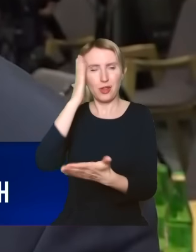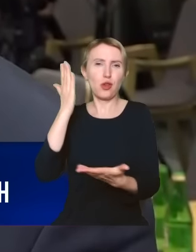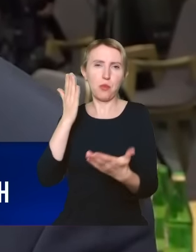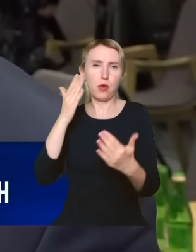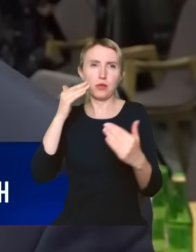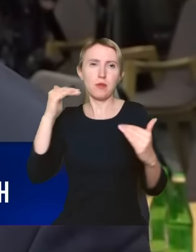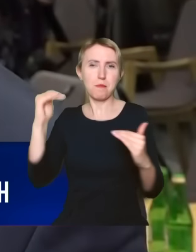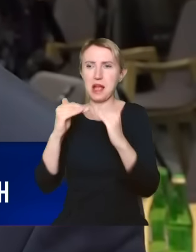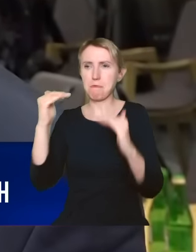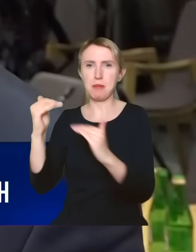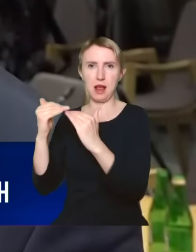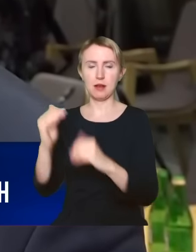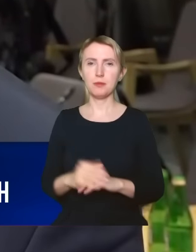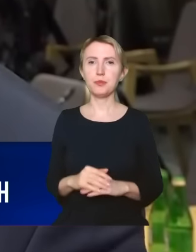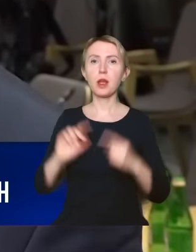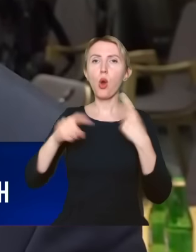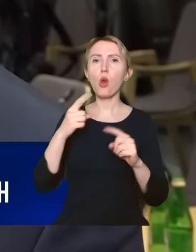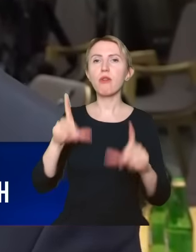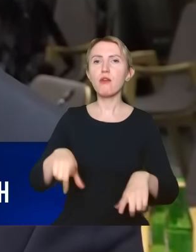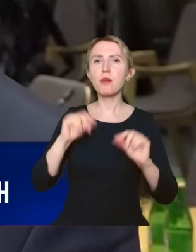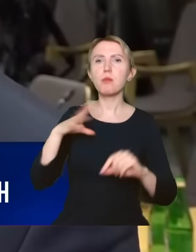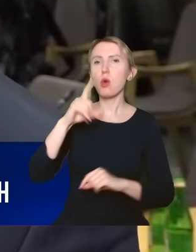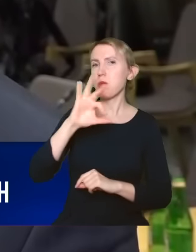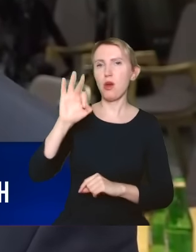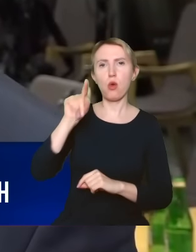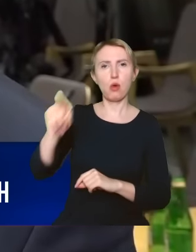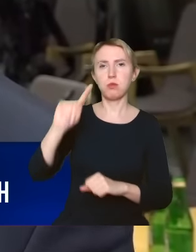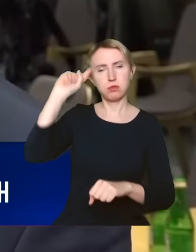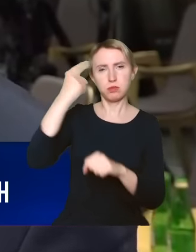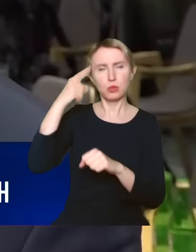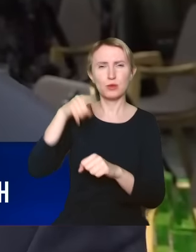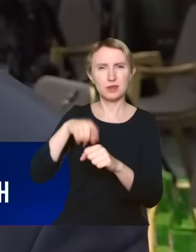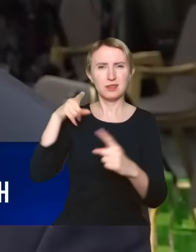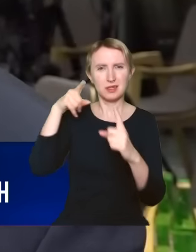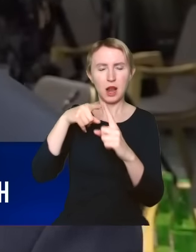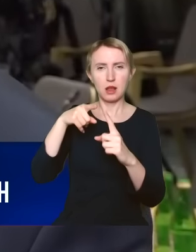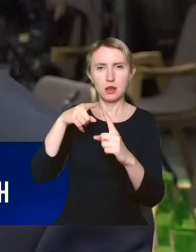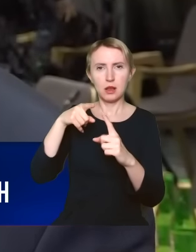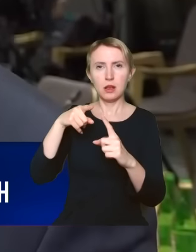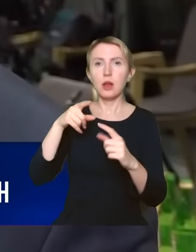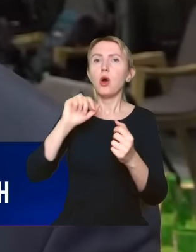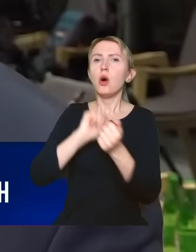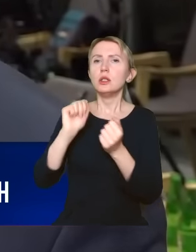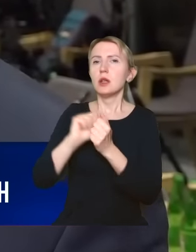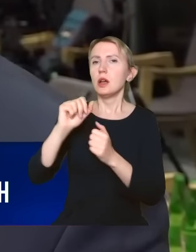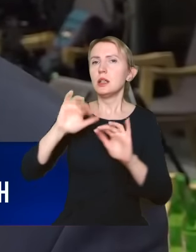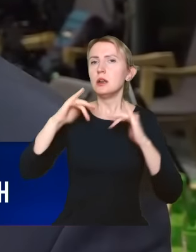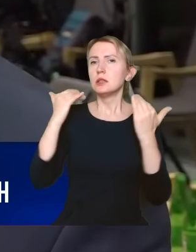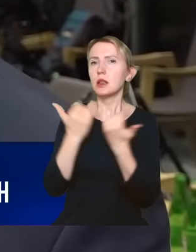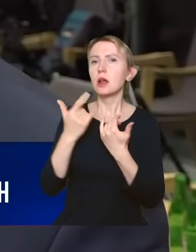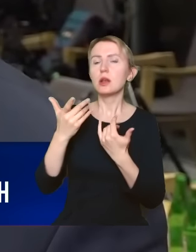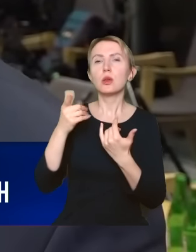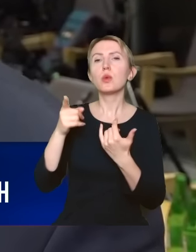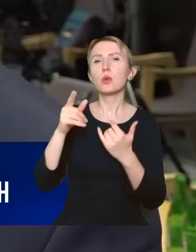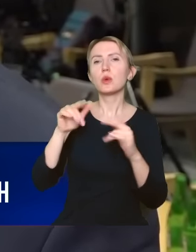nieprawdziwe, bo za odwołaniem wyborów stała wówczas Platforma, która na tym zależało. Przez tą obstrukcję w Senacie, o tym dzisiaj mówił Michał Dworczyk, przez tą obstrukcję w